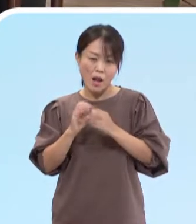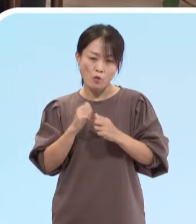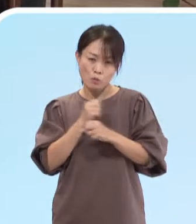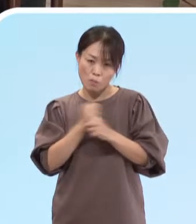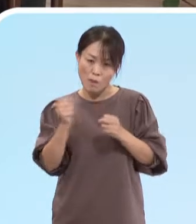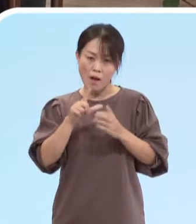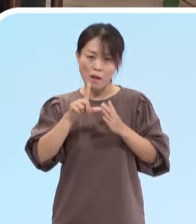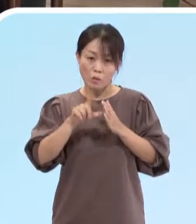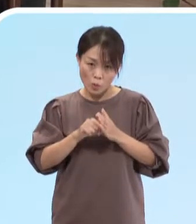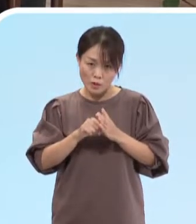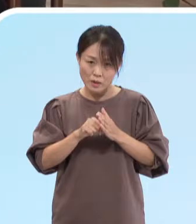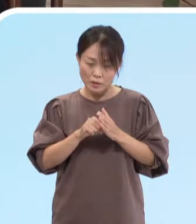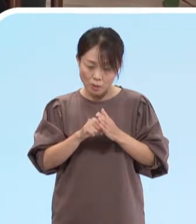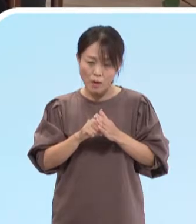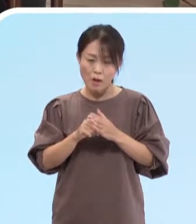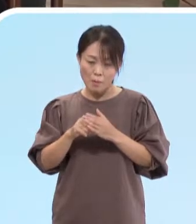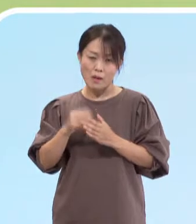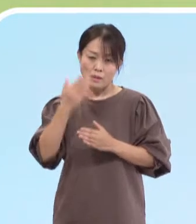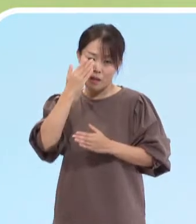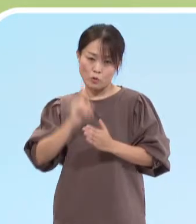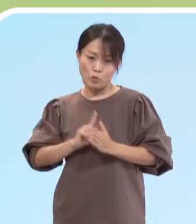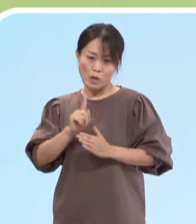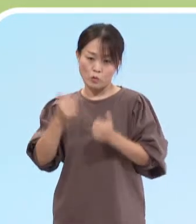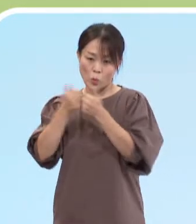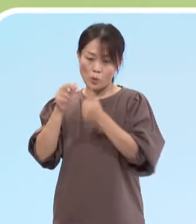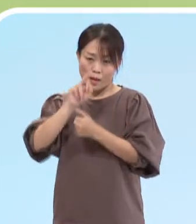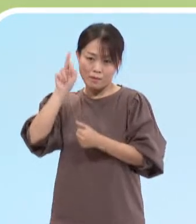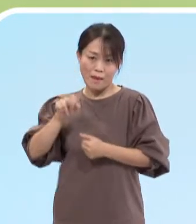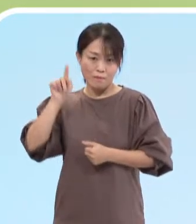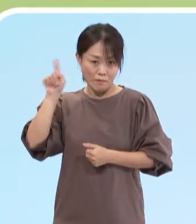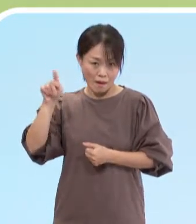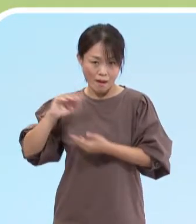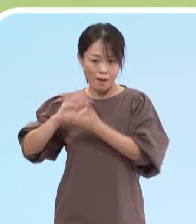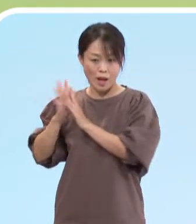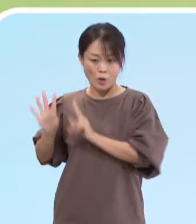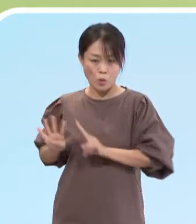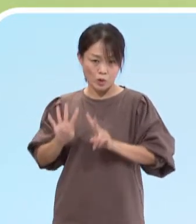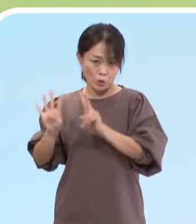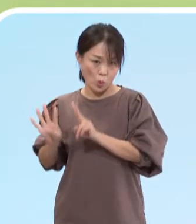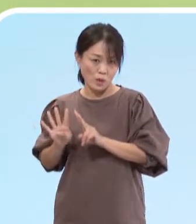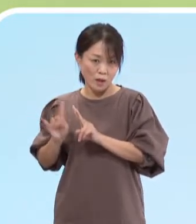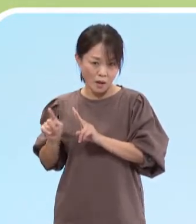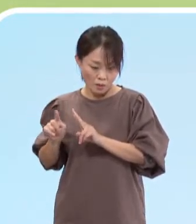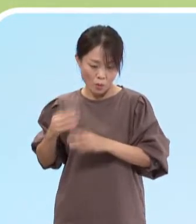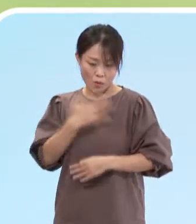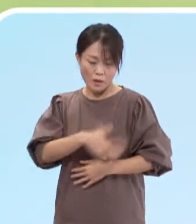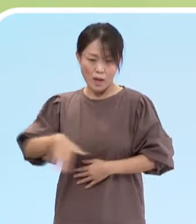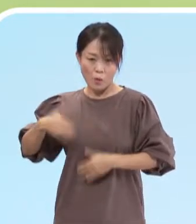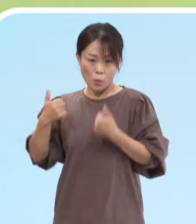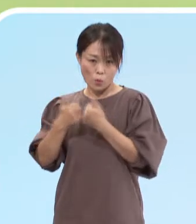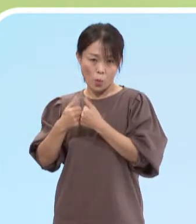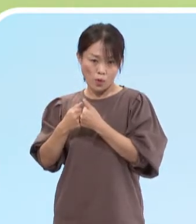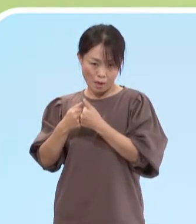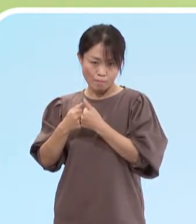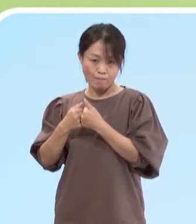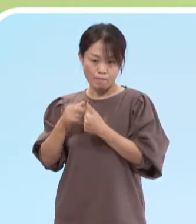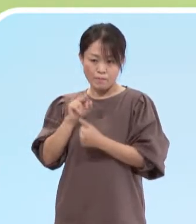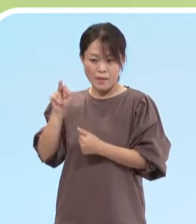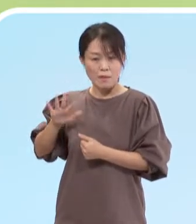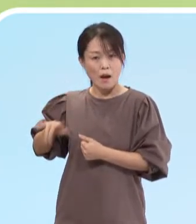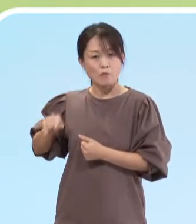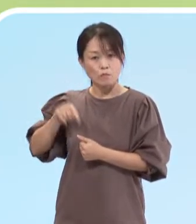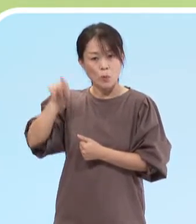か連絡がつきにくいという時にはですね、ぜひ発熱等受診相談センター、あるいは県が24時間体制で設置しております新型コロ